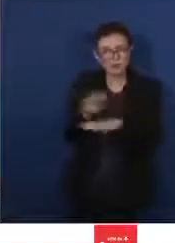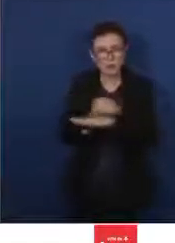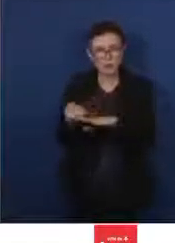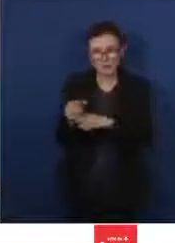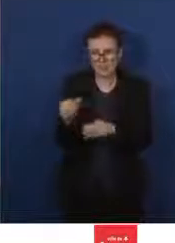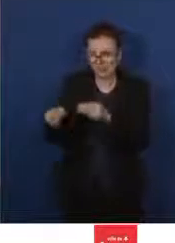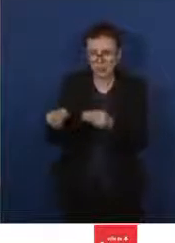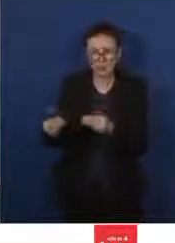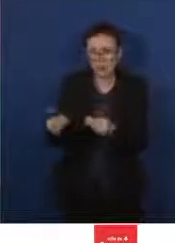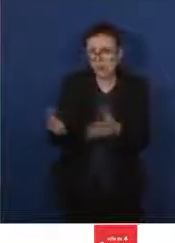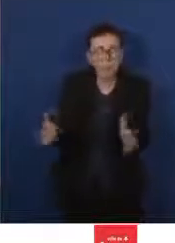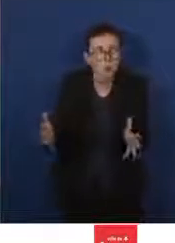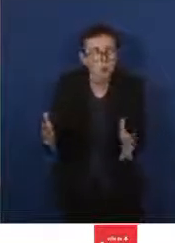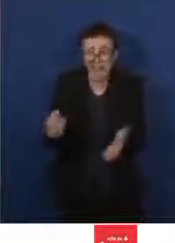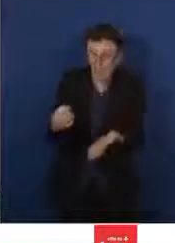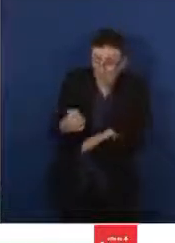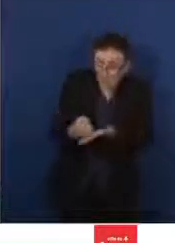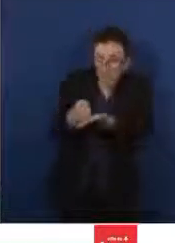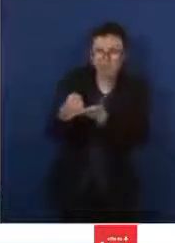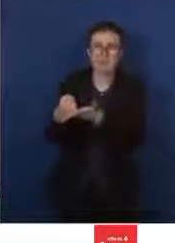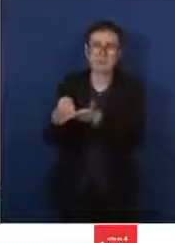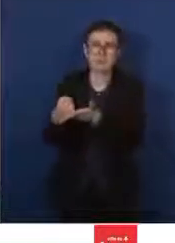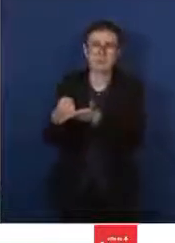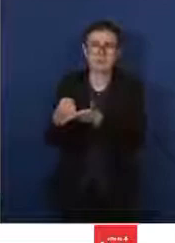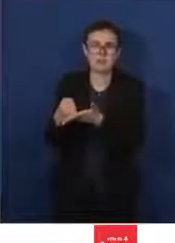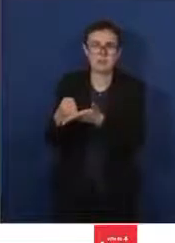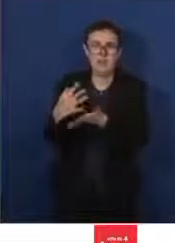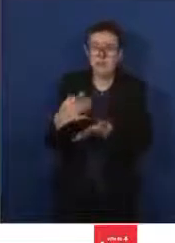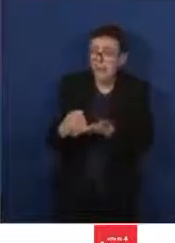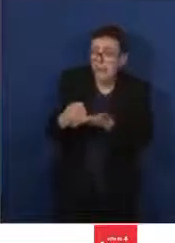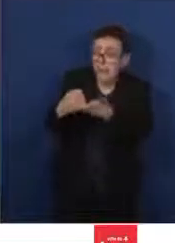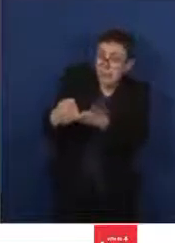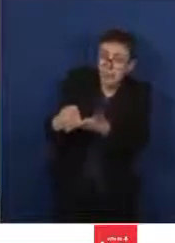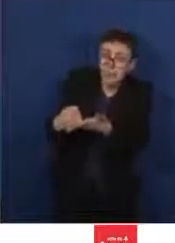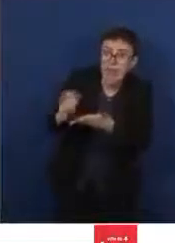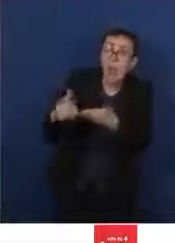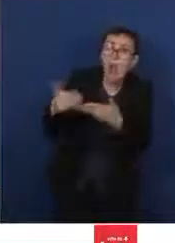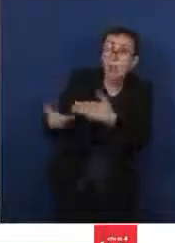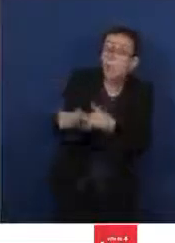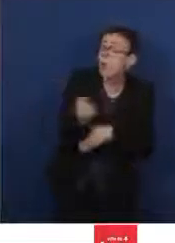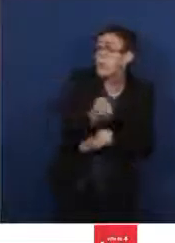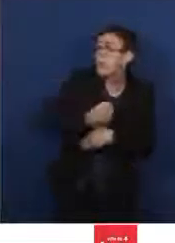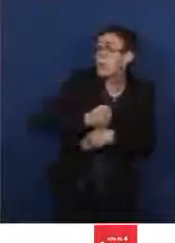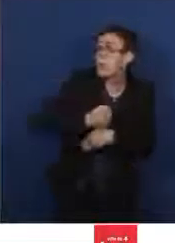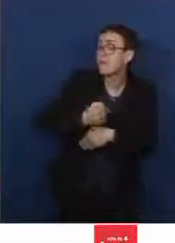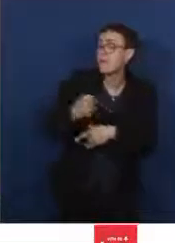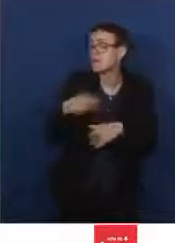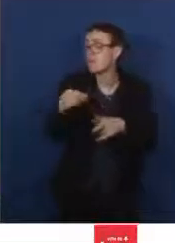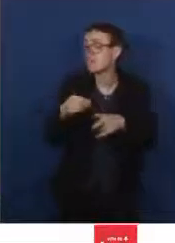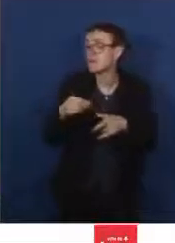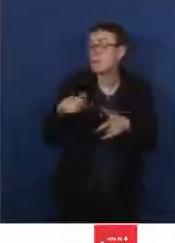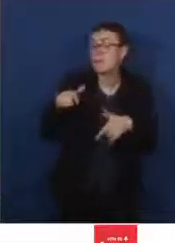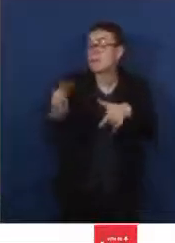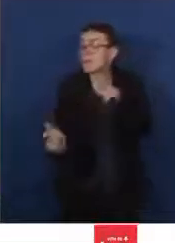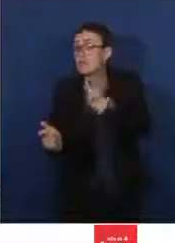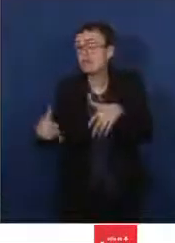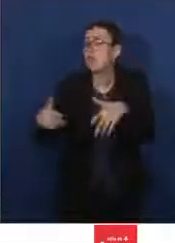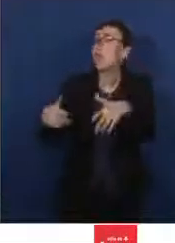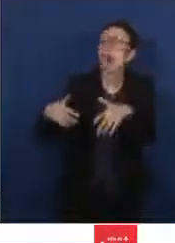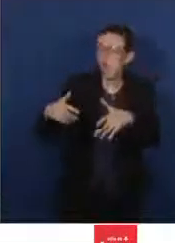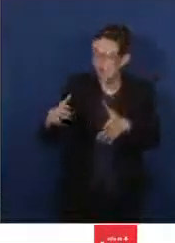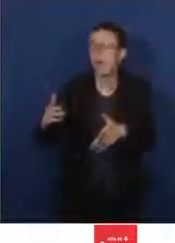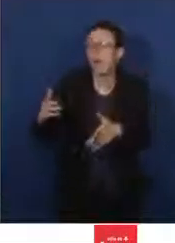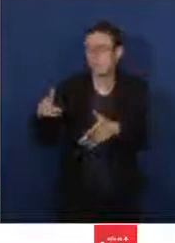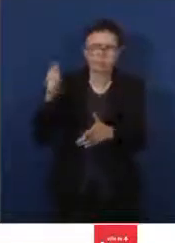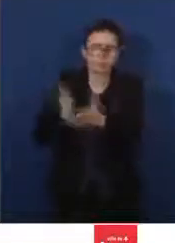simultanément responsabilisés dès lors que des débordements non maîtrisés sont constatés. L'Union des commerçants